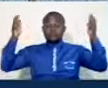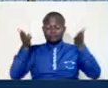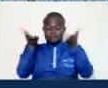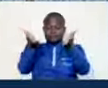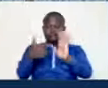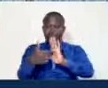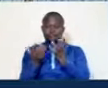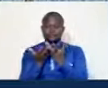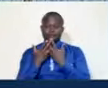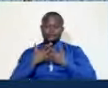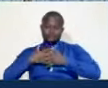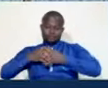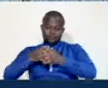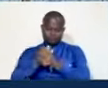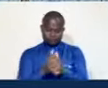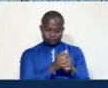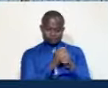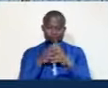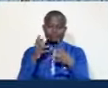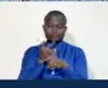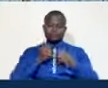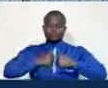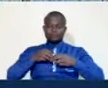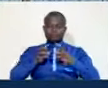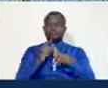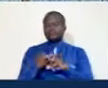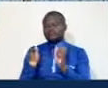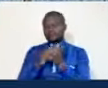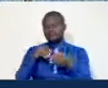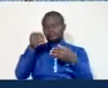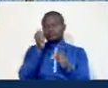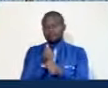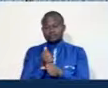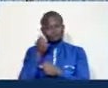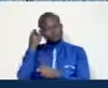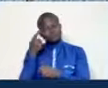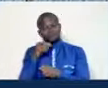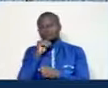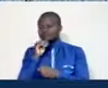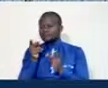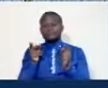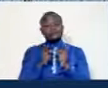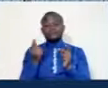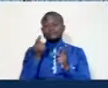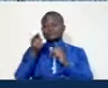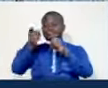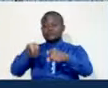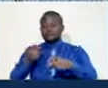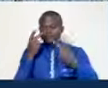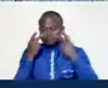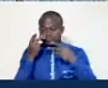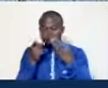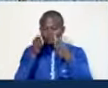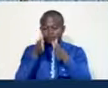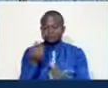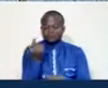ubumwe bwacu mu kwita ku Banyarwanda mu buryo butandukanye, kandi aba batanga n'imirimo ngira ngo nta standi twagezeho ngo dusange hari umuntu